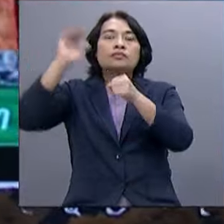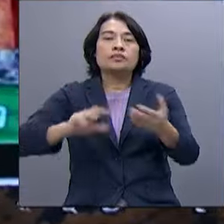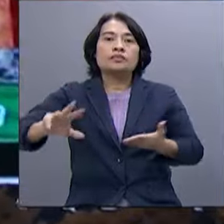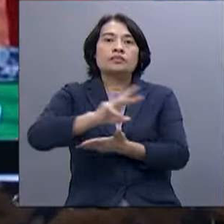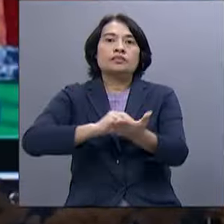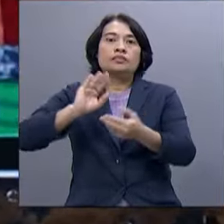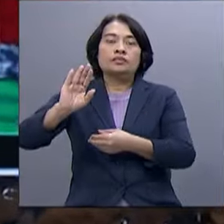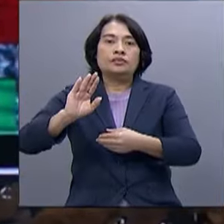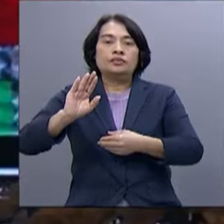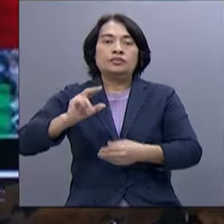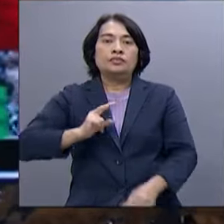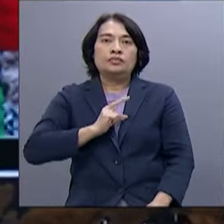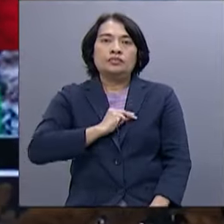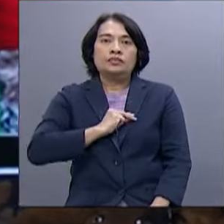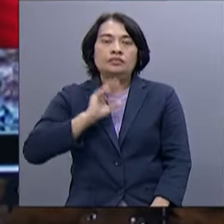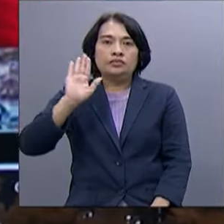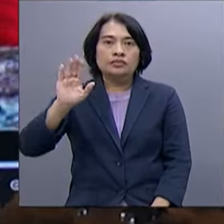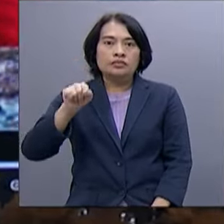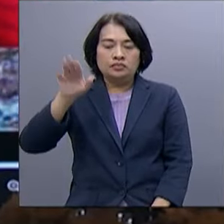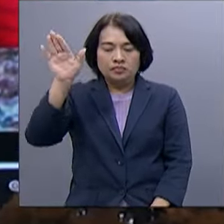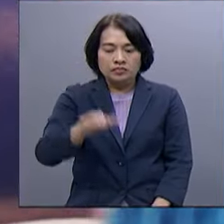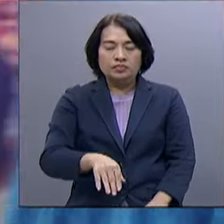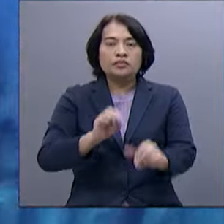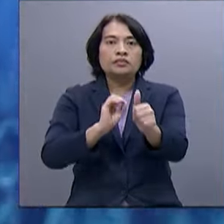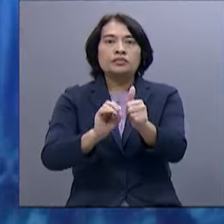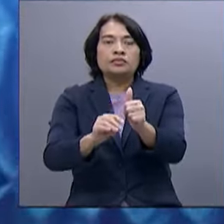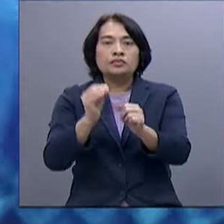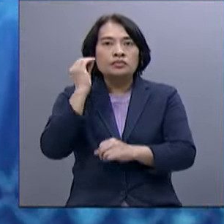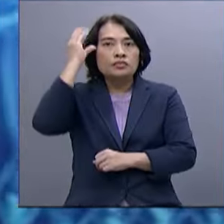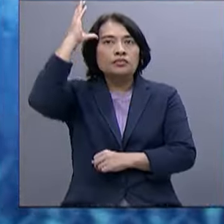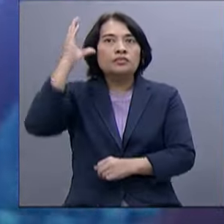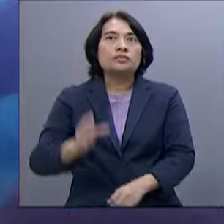ทยาลัยราชภัฏสวนสุนันทาเอามาถ่ายทอดความรู้ในครั้งนี้ครับ